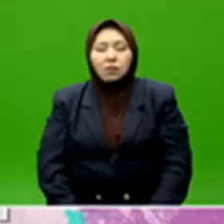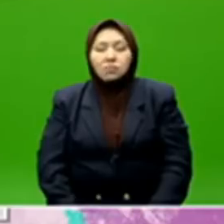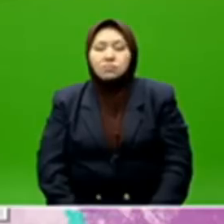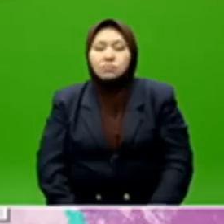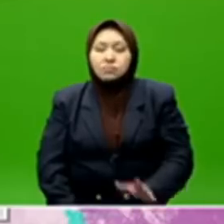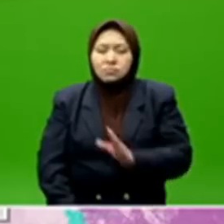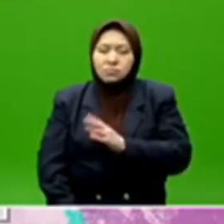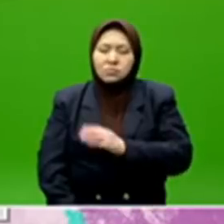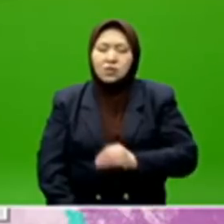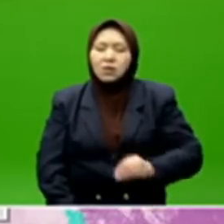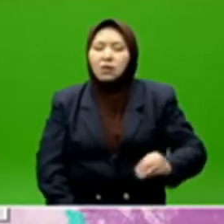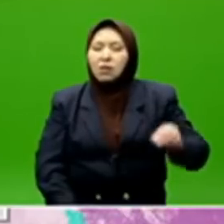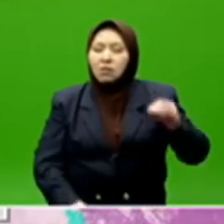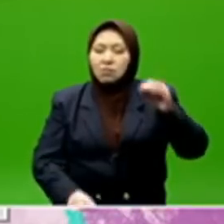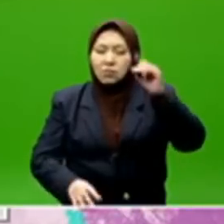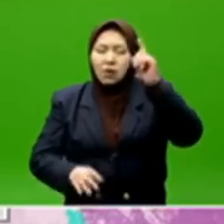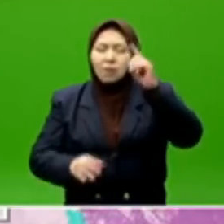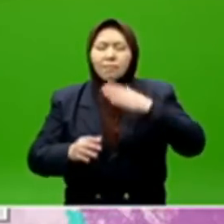رب